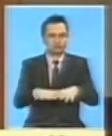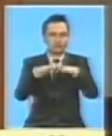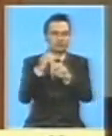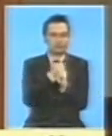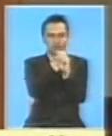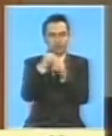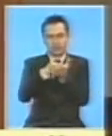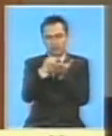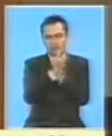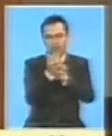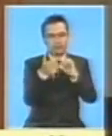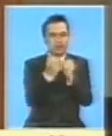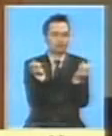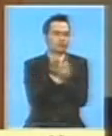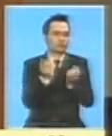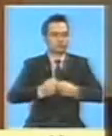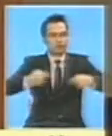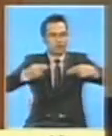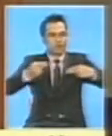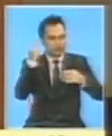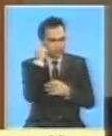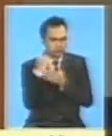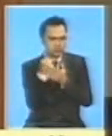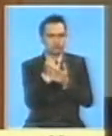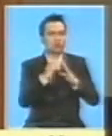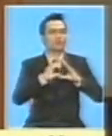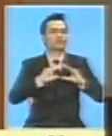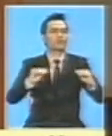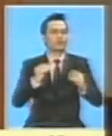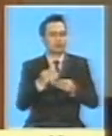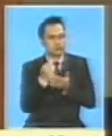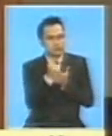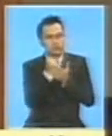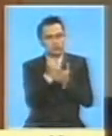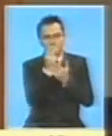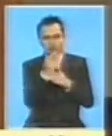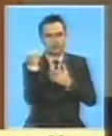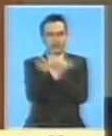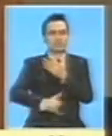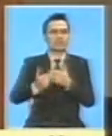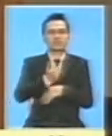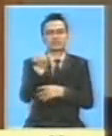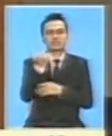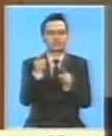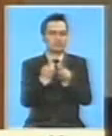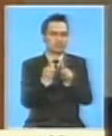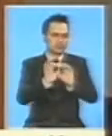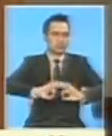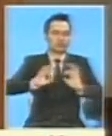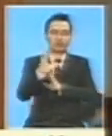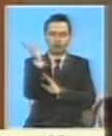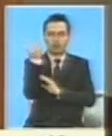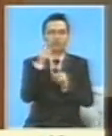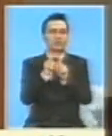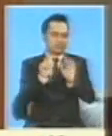องกันแก้ไขปัญหาข้อพิพาทการจัดกำลังไปเป็นการเพื่อสันติภาพเหล่านี้ไม่ใช่ดูแลประเทศเราอย่างเดียวเราต้องดูแลโลกด้วยในฐานะที่